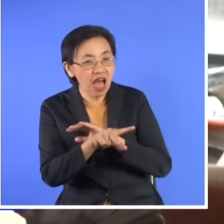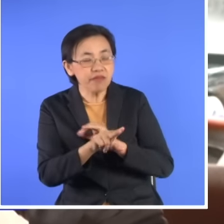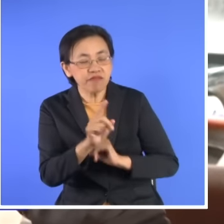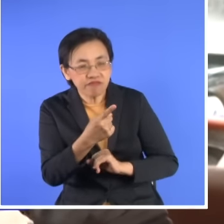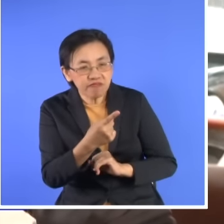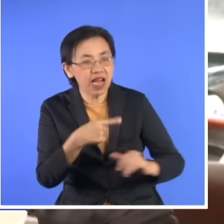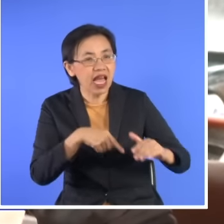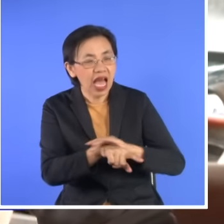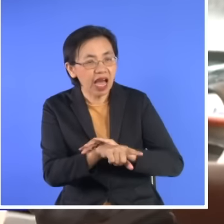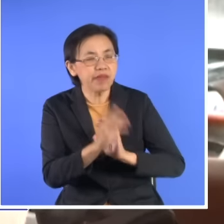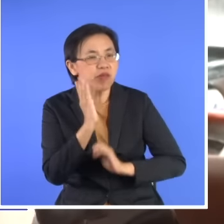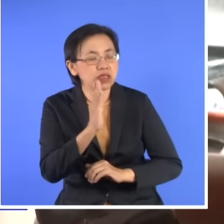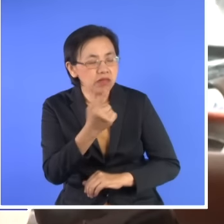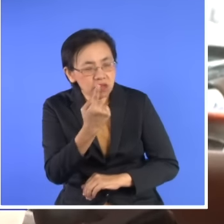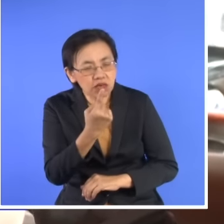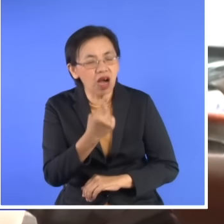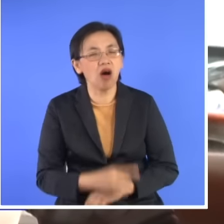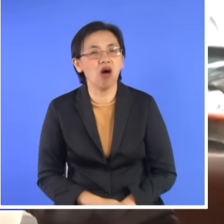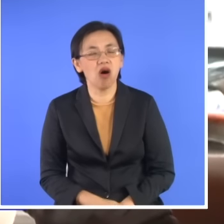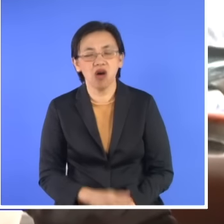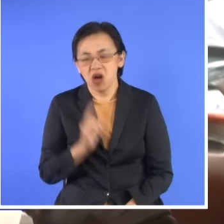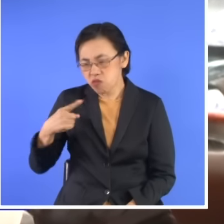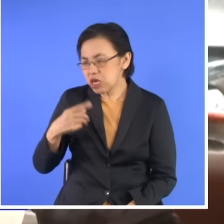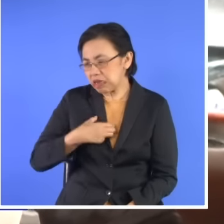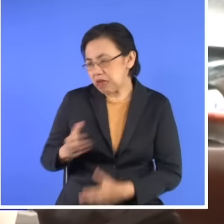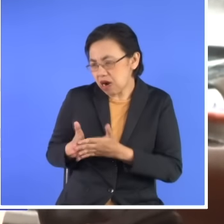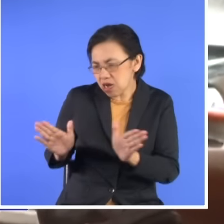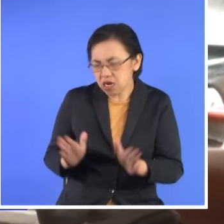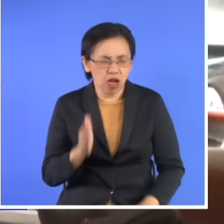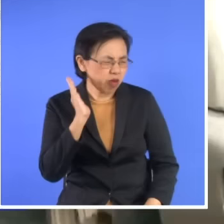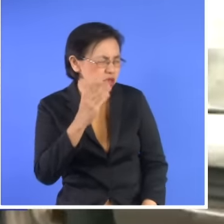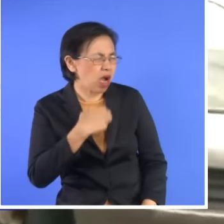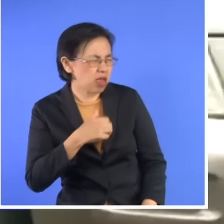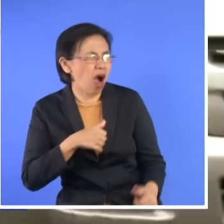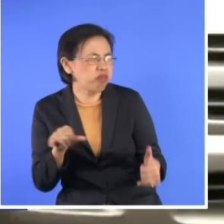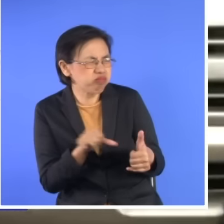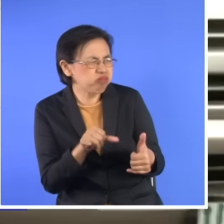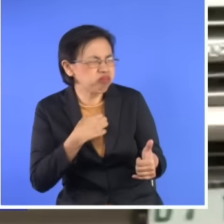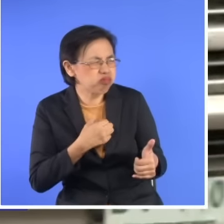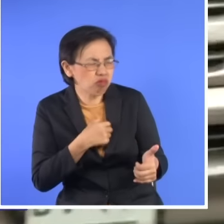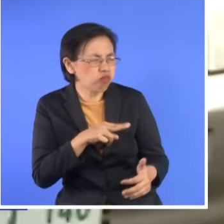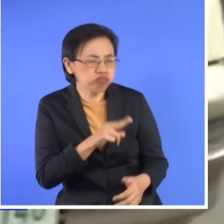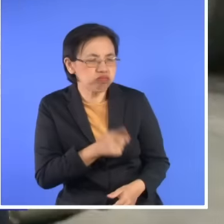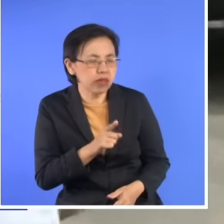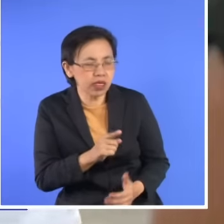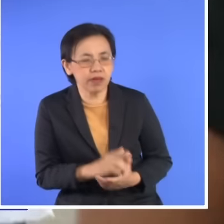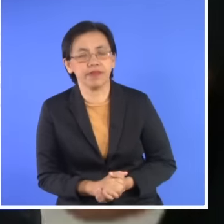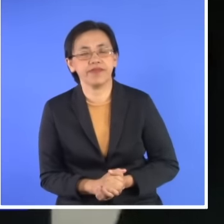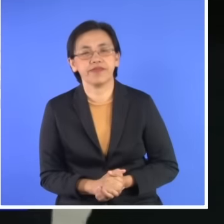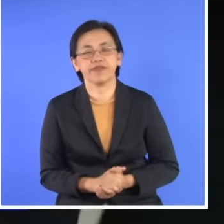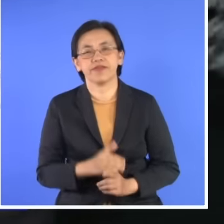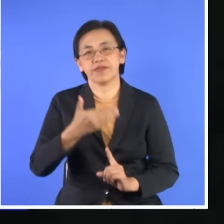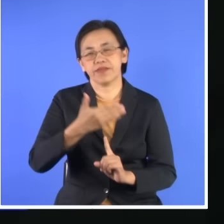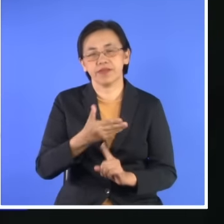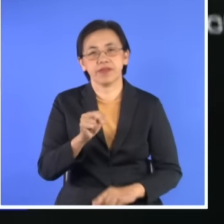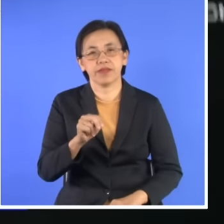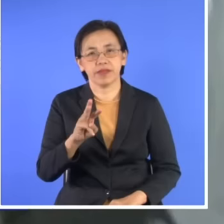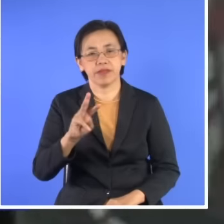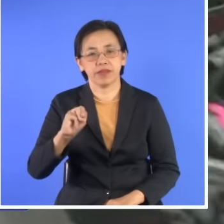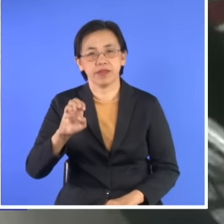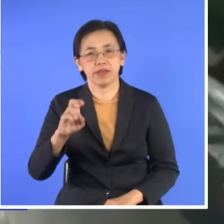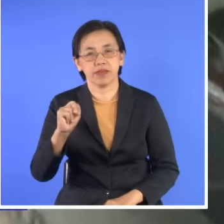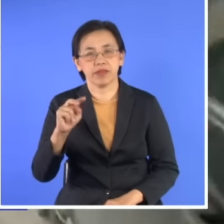ก็ทะเลาะกันอีกฝั่งนึงก็จะเลิกอีกฝั่งนึงก็จะง้อนักข่าวไปที่ซอยนวมิน 70ค่ะก็ตามหาจนเจอนะ